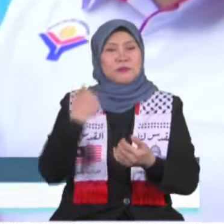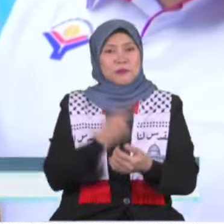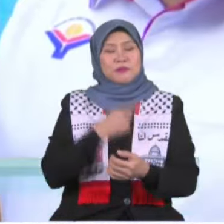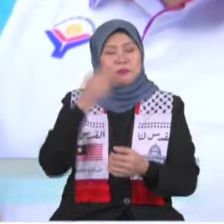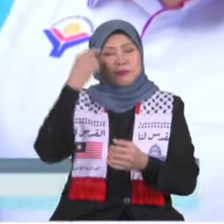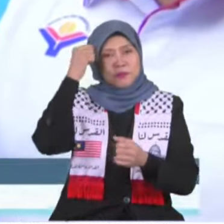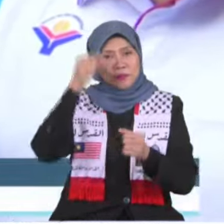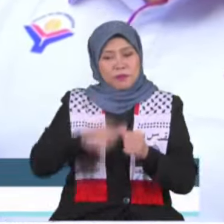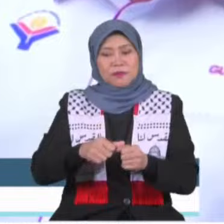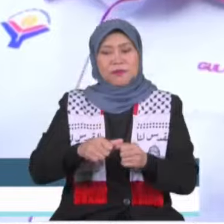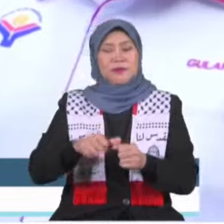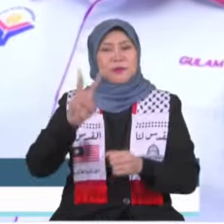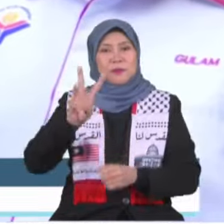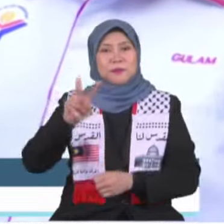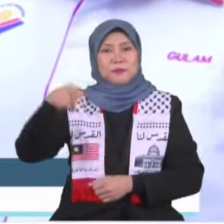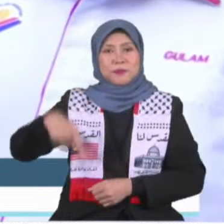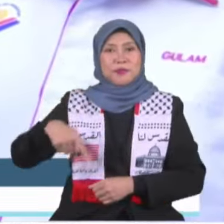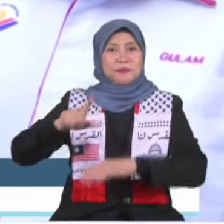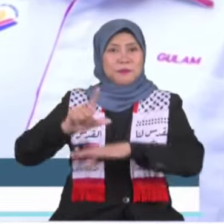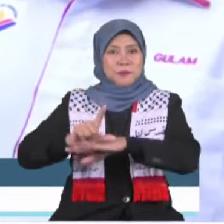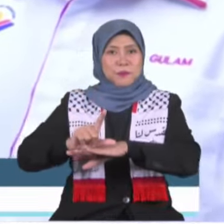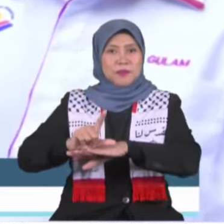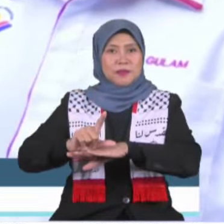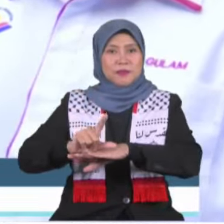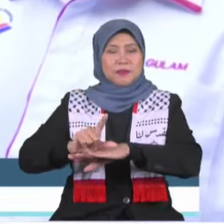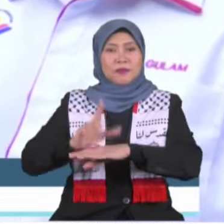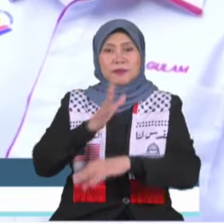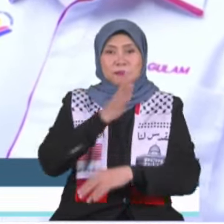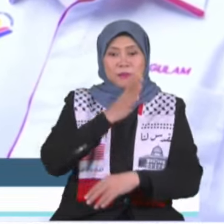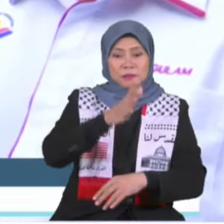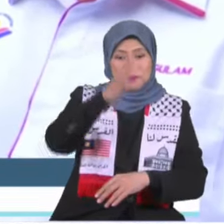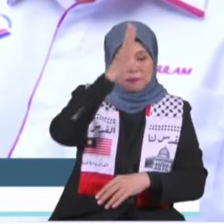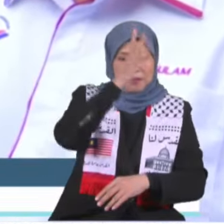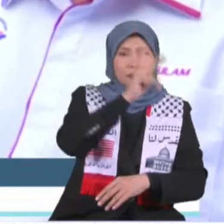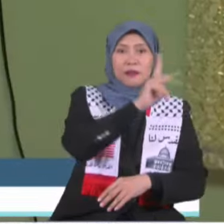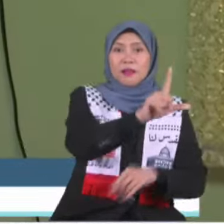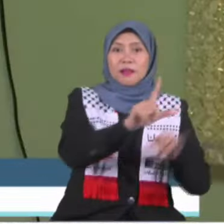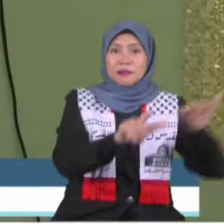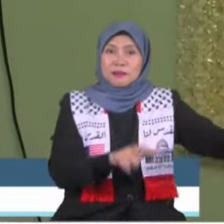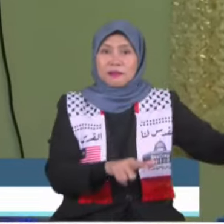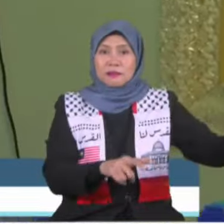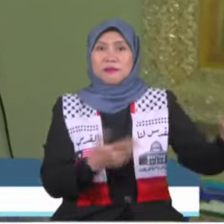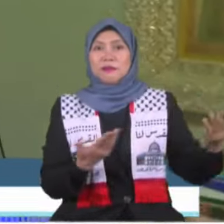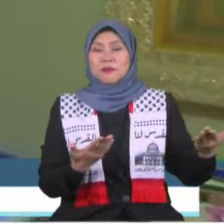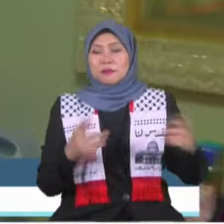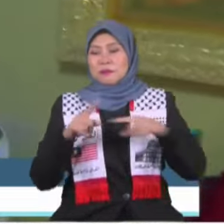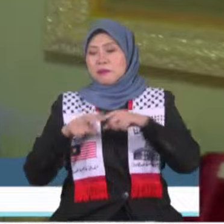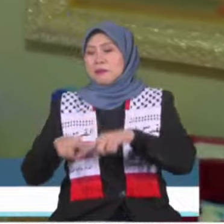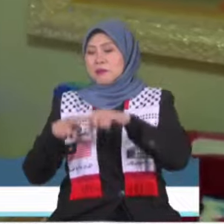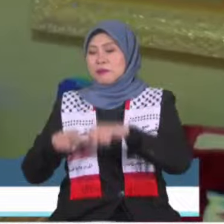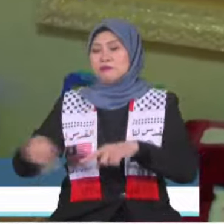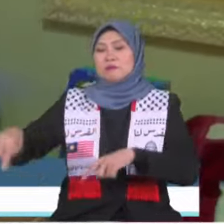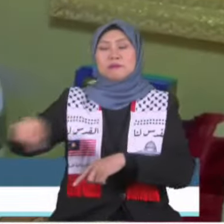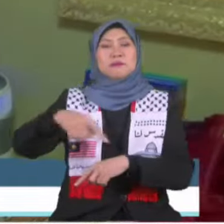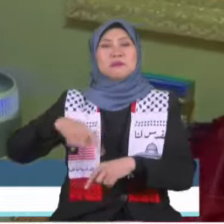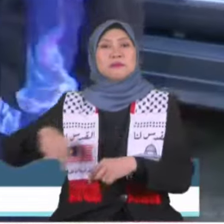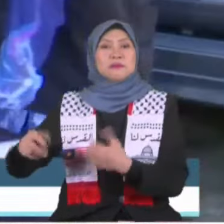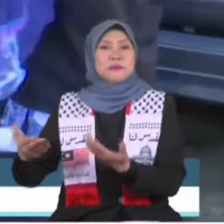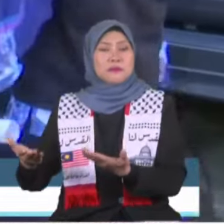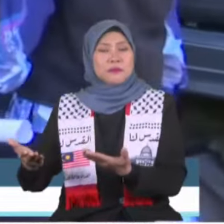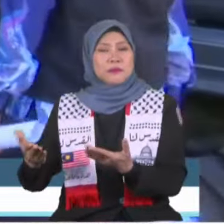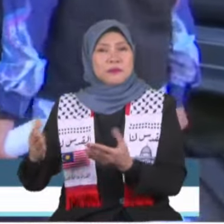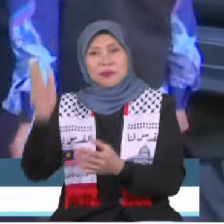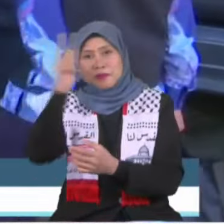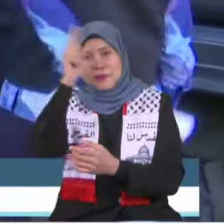mengingatkan wilayah Persekutuan Labuan ini ibu dan bapanya di Kuala Lumpur. Jadi kebergantungan kami